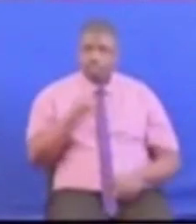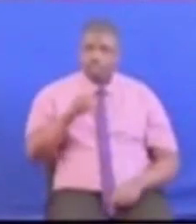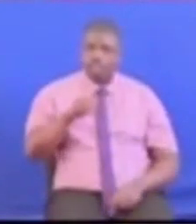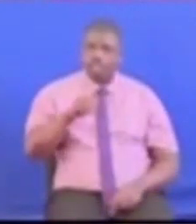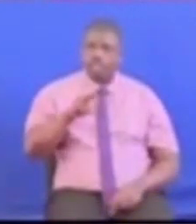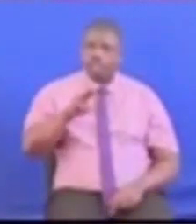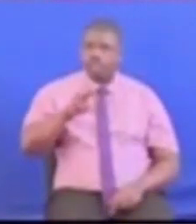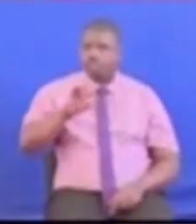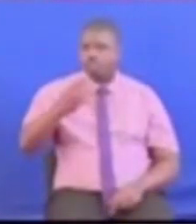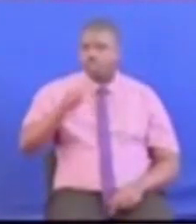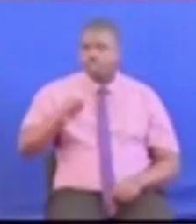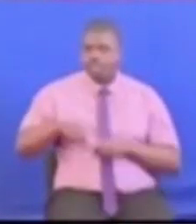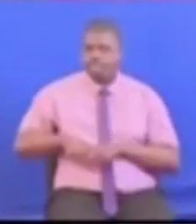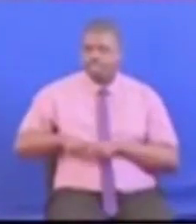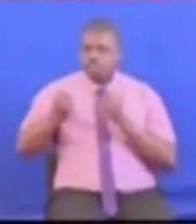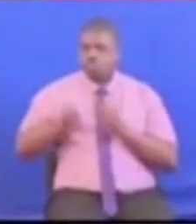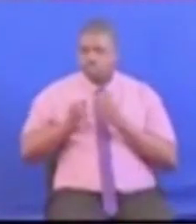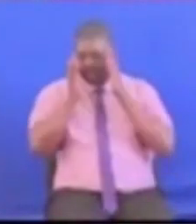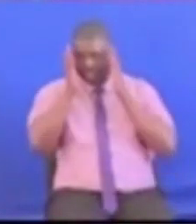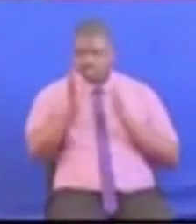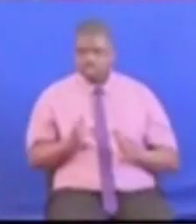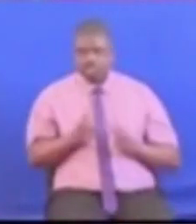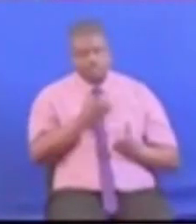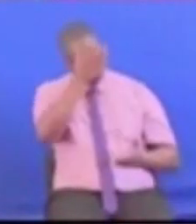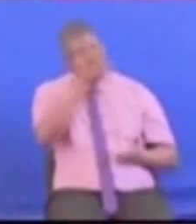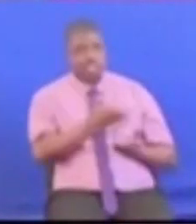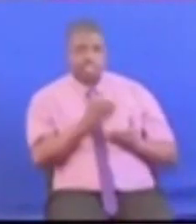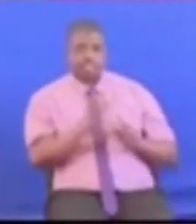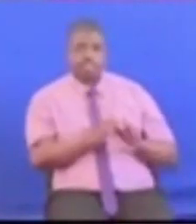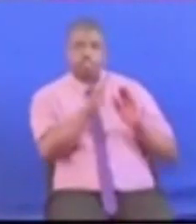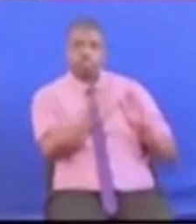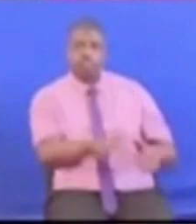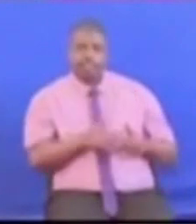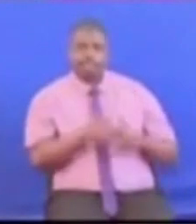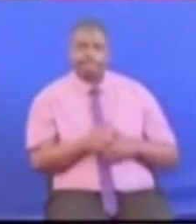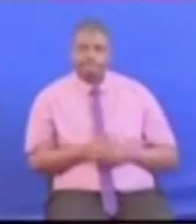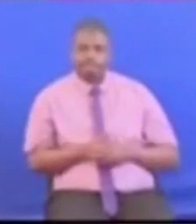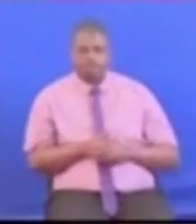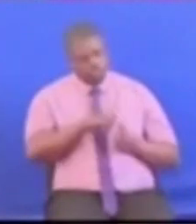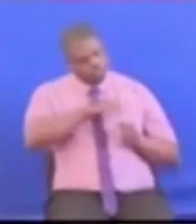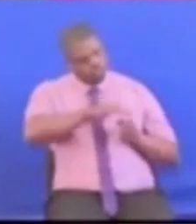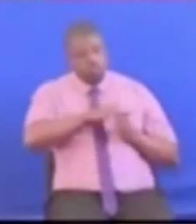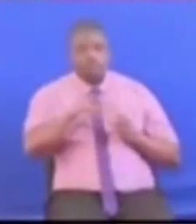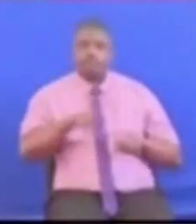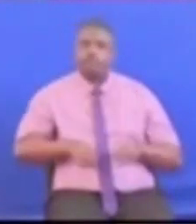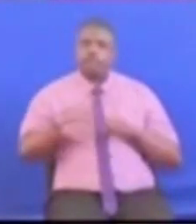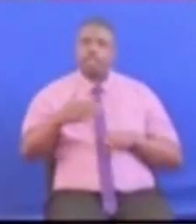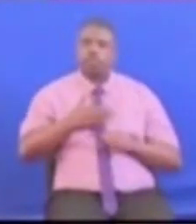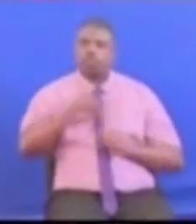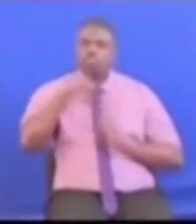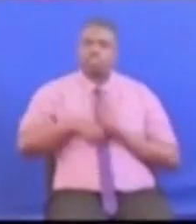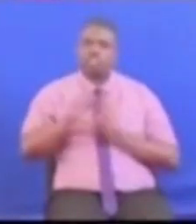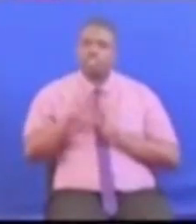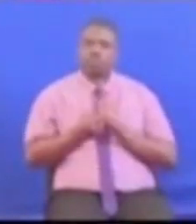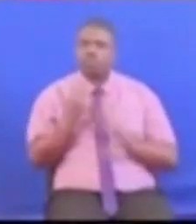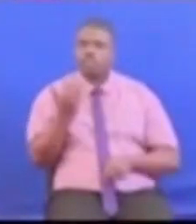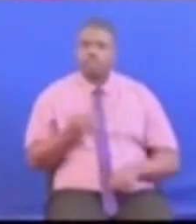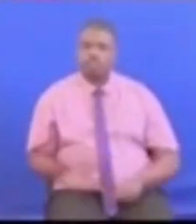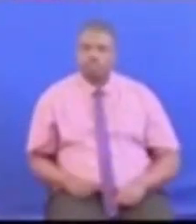Mwikwabe Waitara kuvunja hadhi na haki za bunge, kwa kutumia mamlaka yangu chini ya kanuni ya